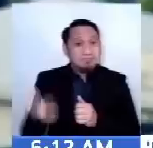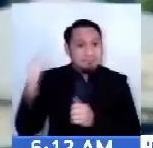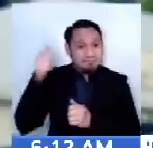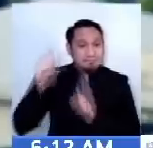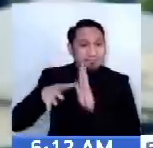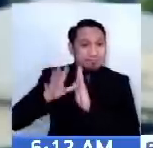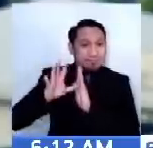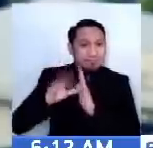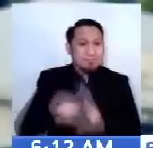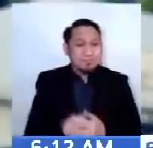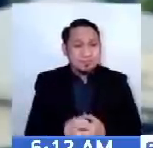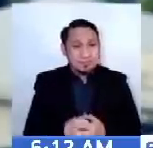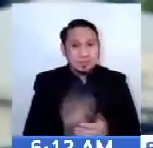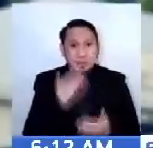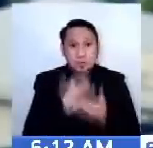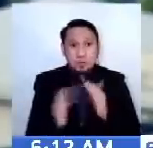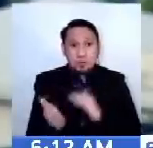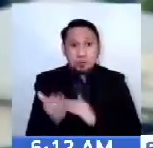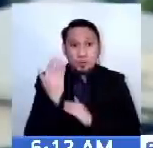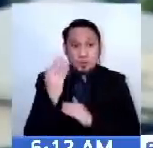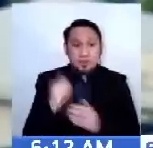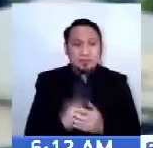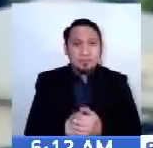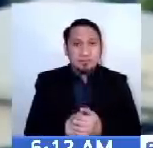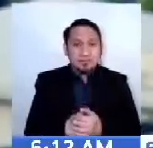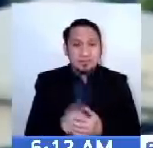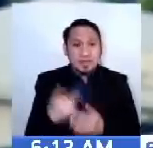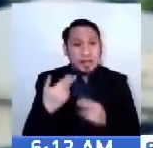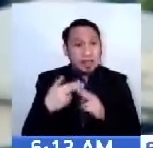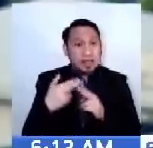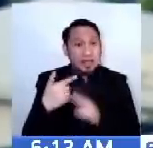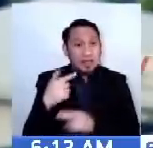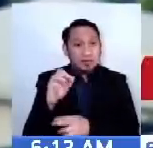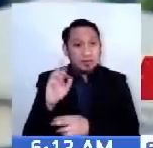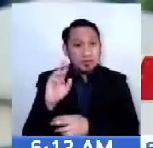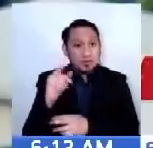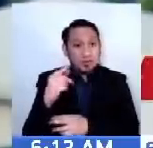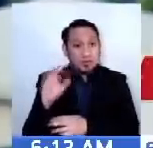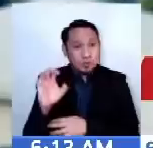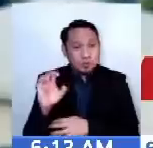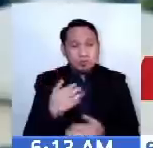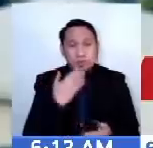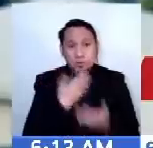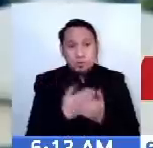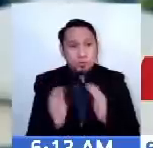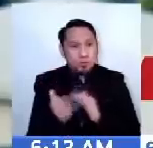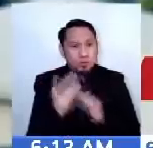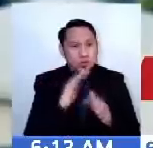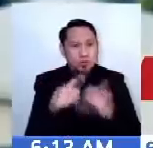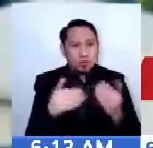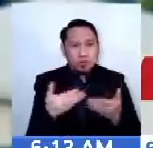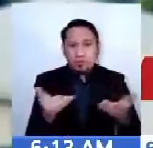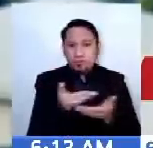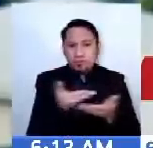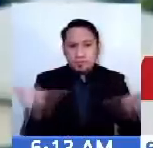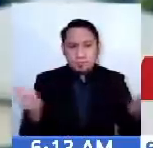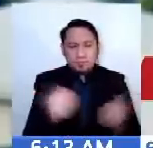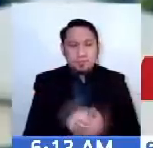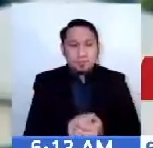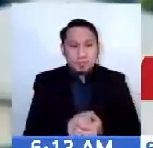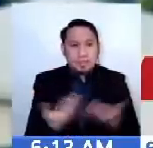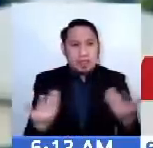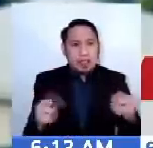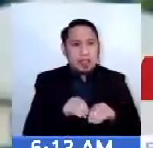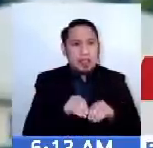Garcia. Magandang umaga, Commissioner. Magandang umaga po, Igan, at magandang umaga po sa lahat ng nanonood na kikinig sa atin. Eto, kalat na po